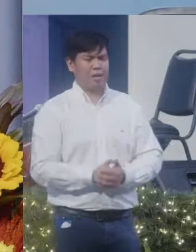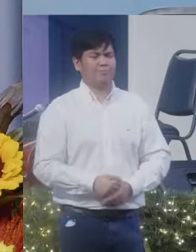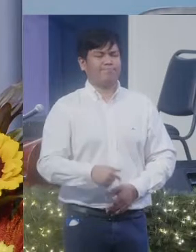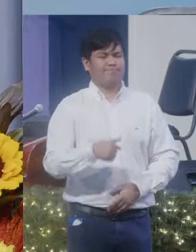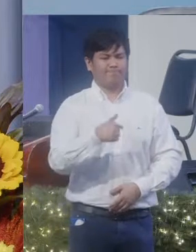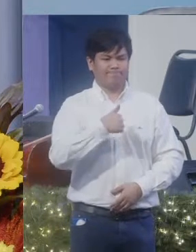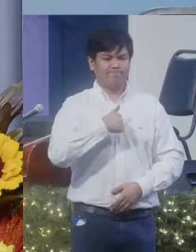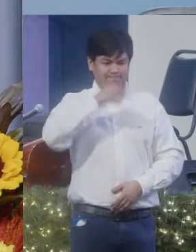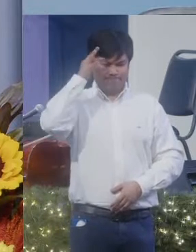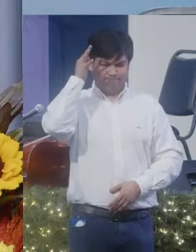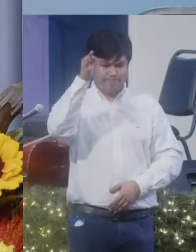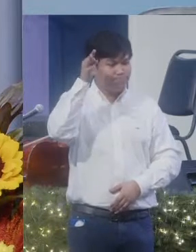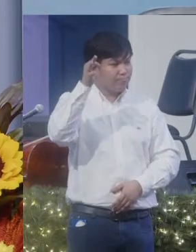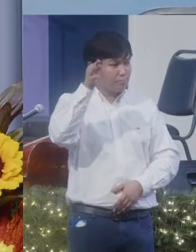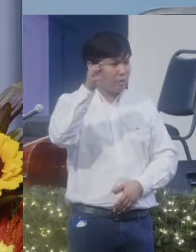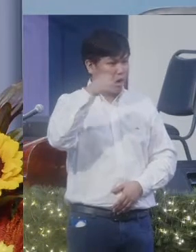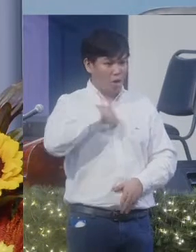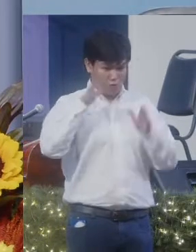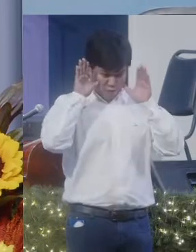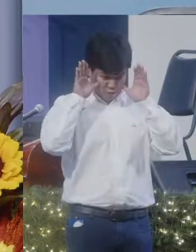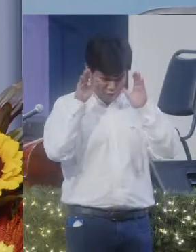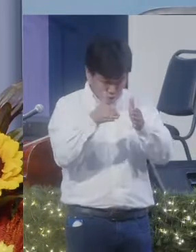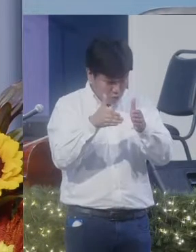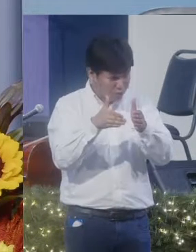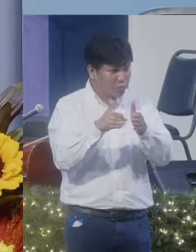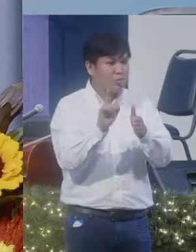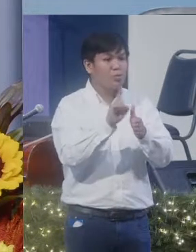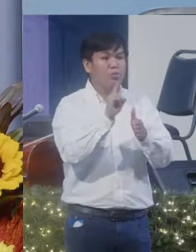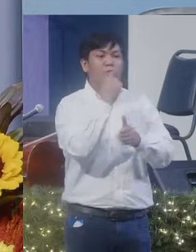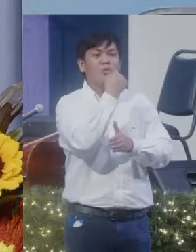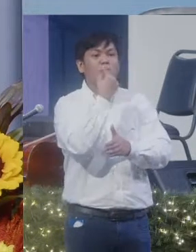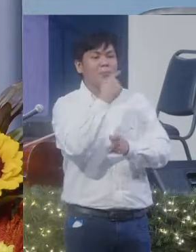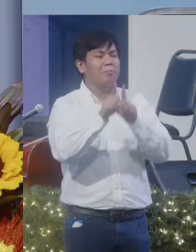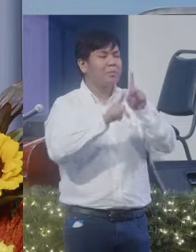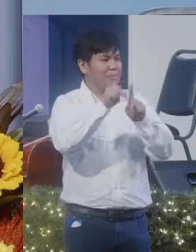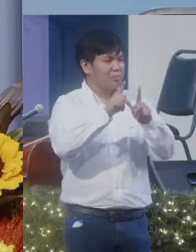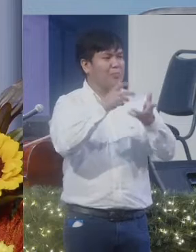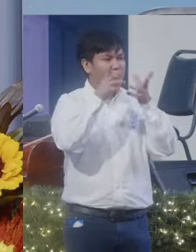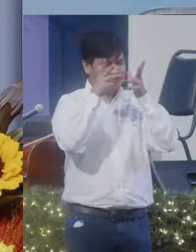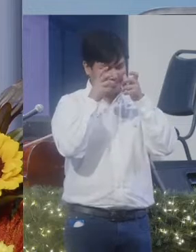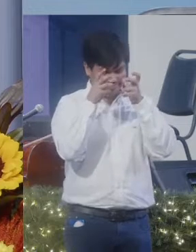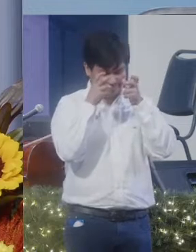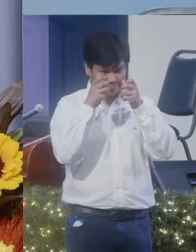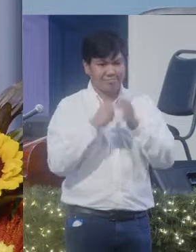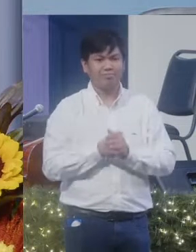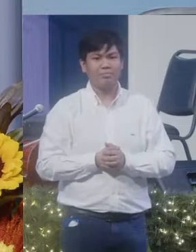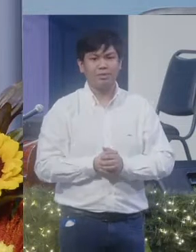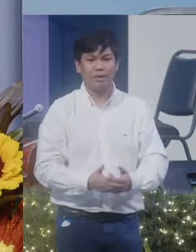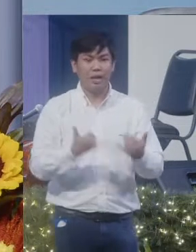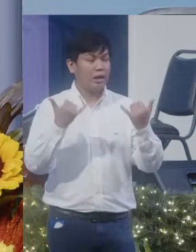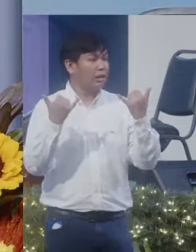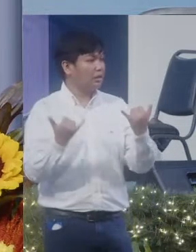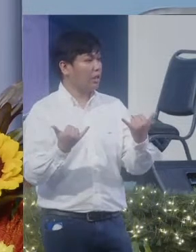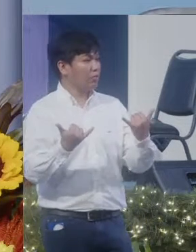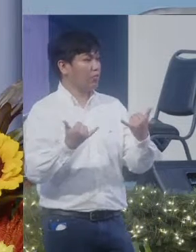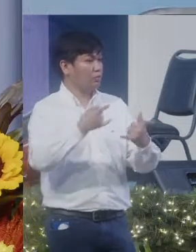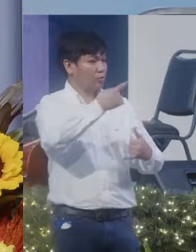Diyos. At gusto ko i-focus ninyo ang inyong paningin sa isang